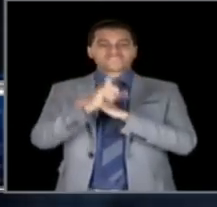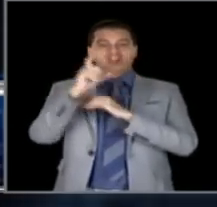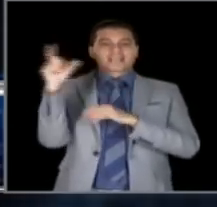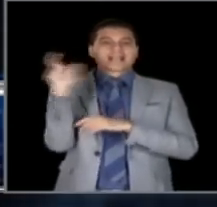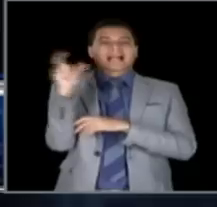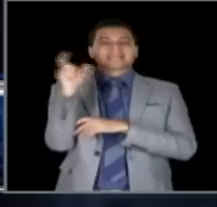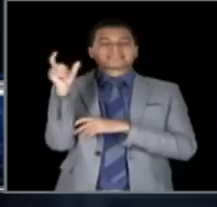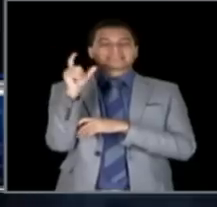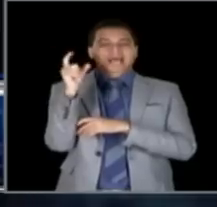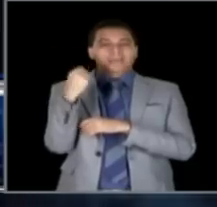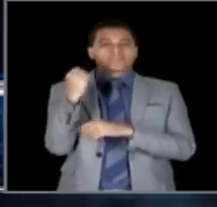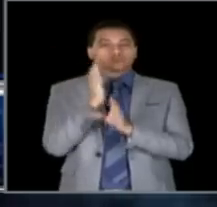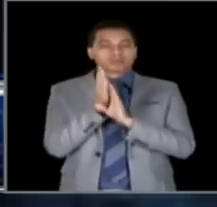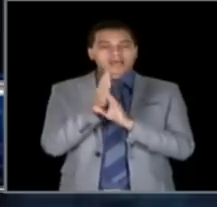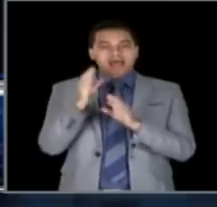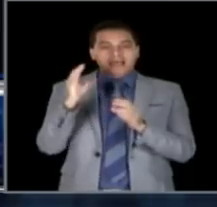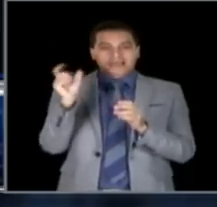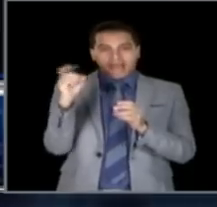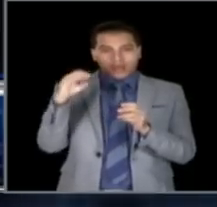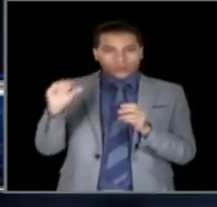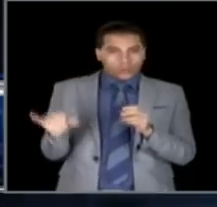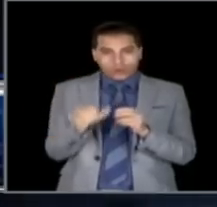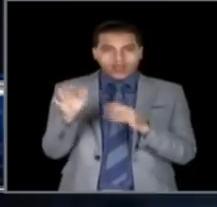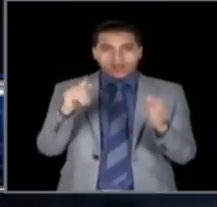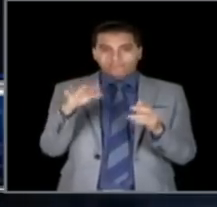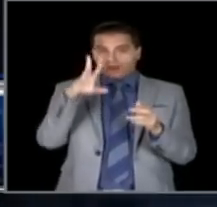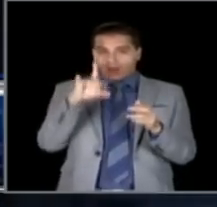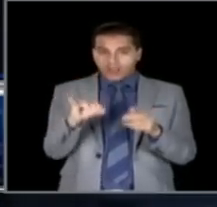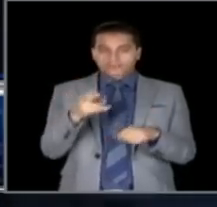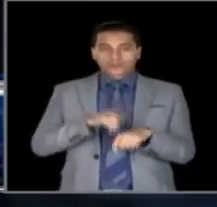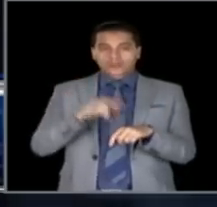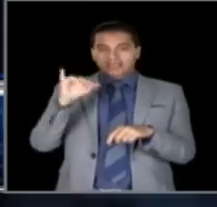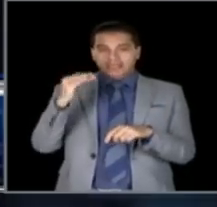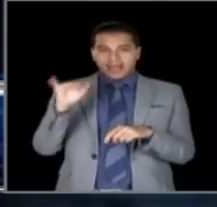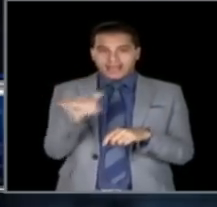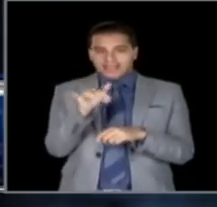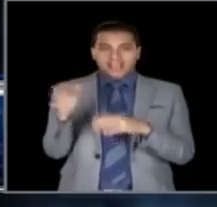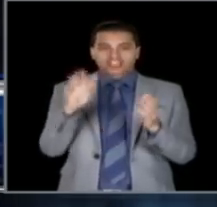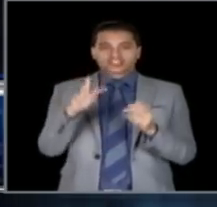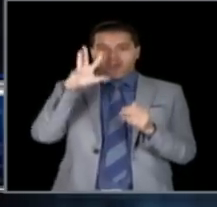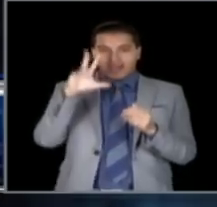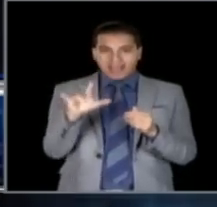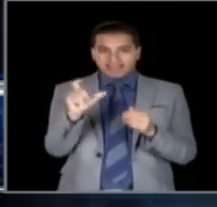بطولة نجوى إبراهيم، يحيى شاهين، محمود مرسي، عبد الرحمن علي،